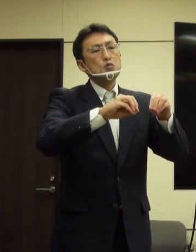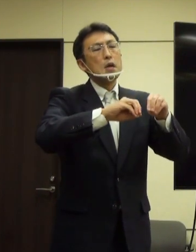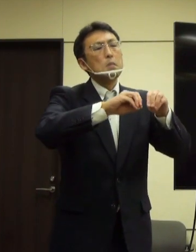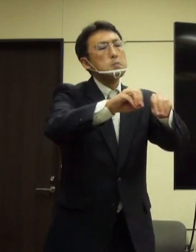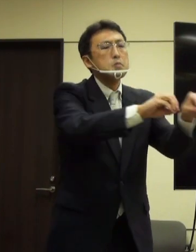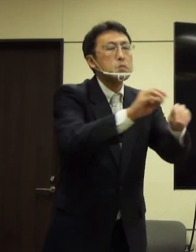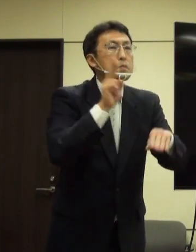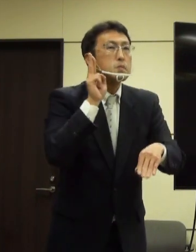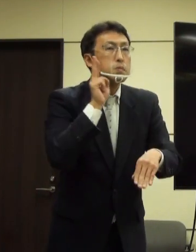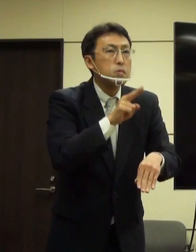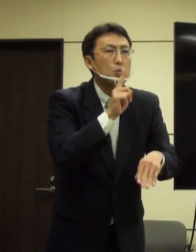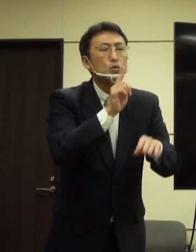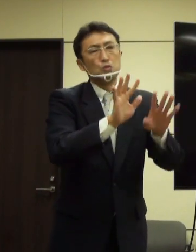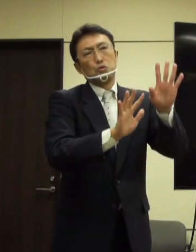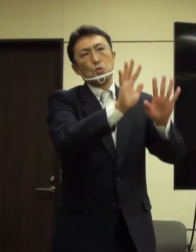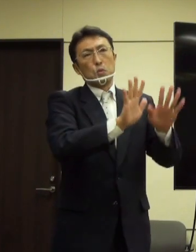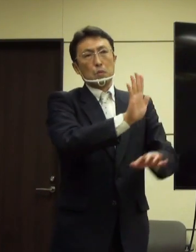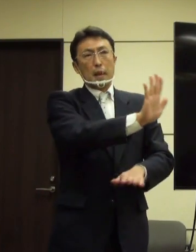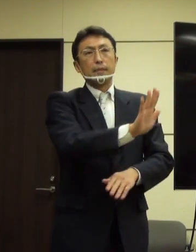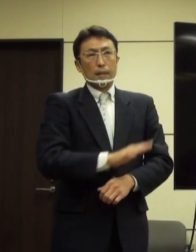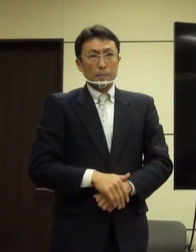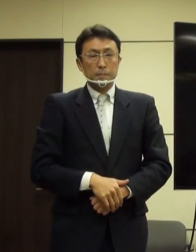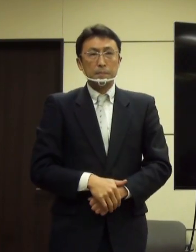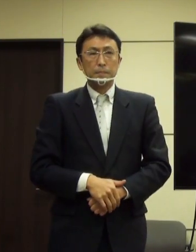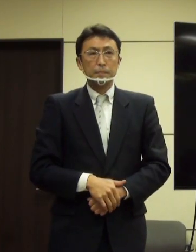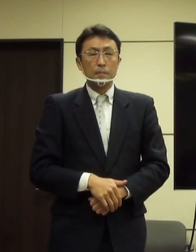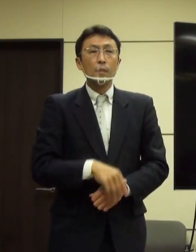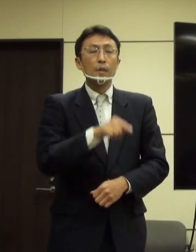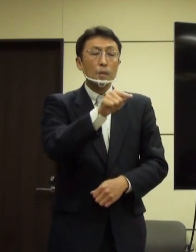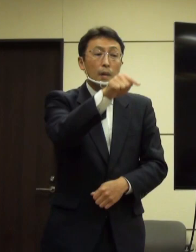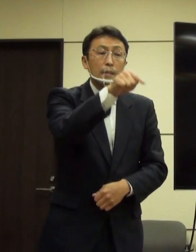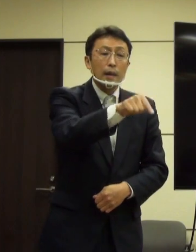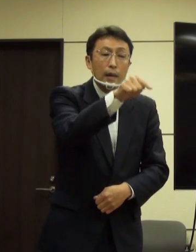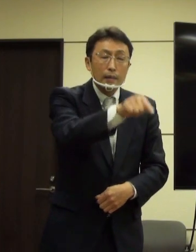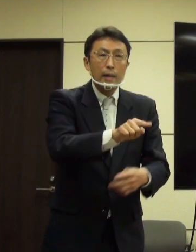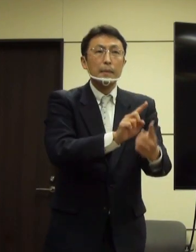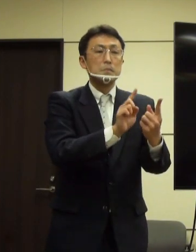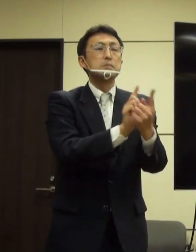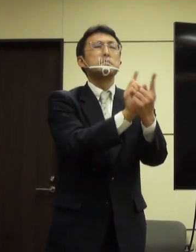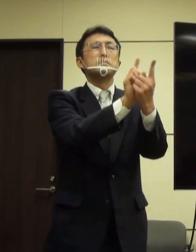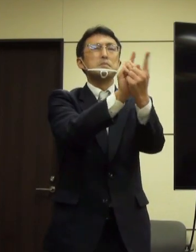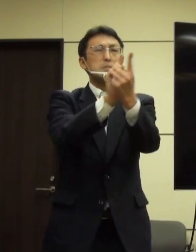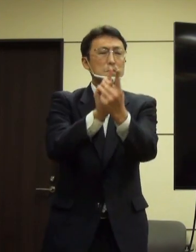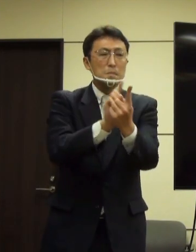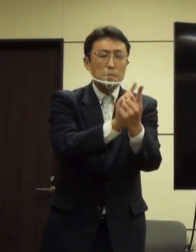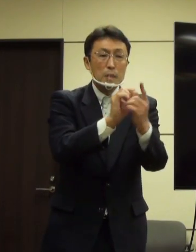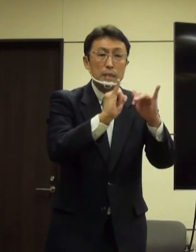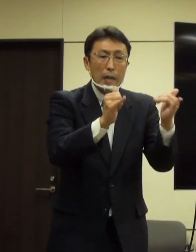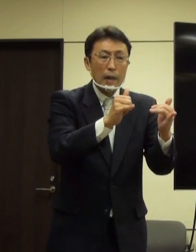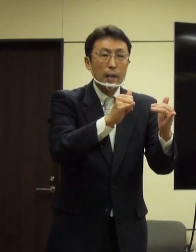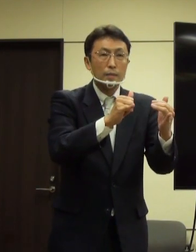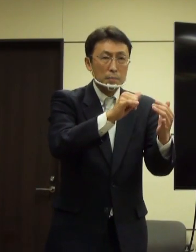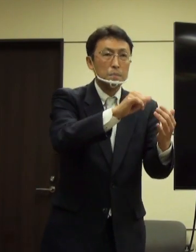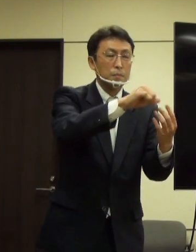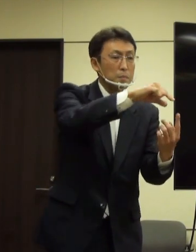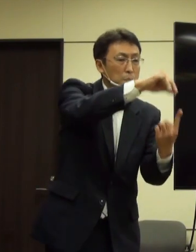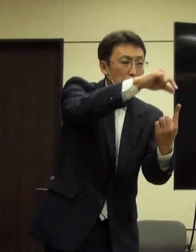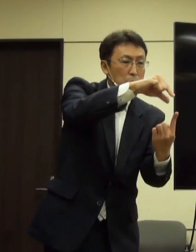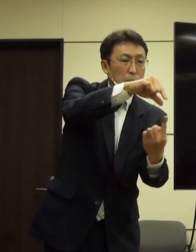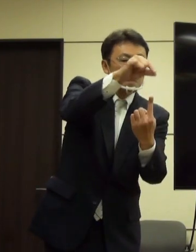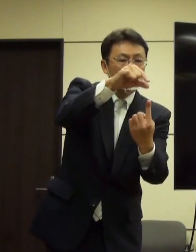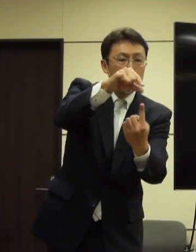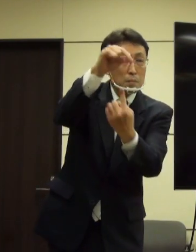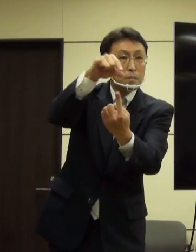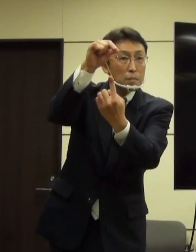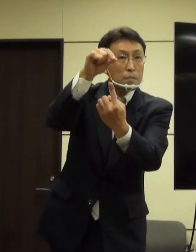を伺いながら濃厚接触というかあるいは接触でも高い1 oピックアップをしてそして検査をして